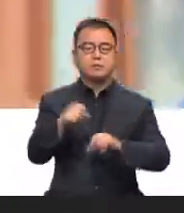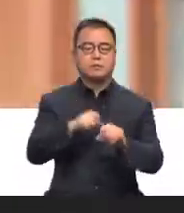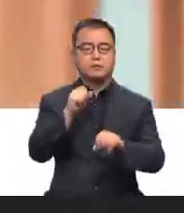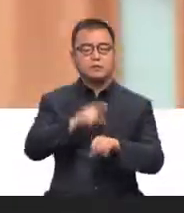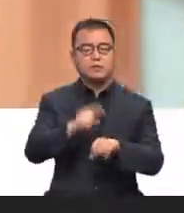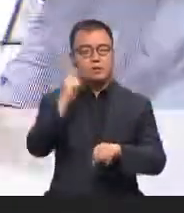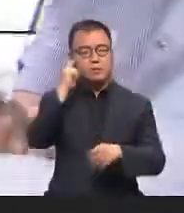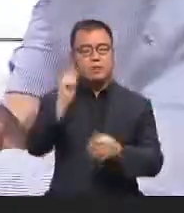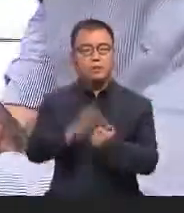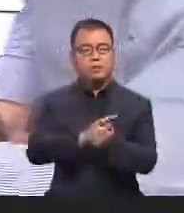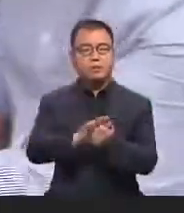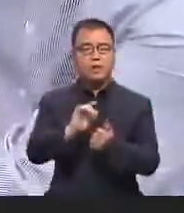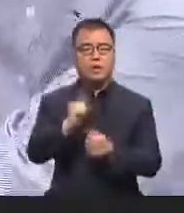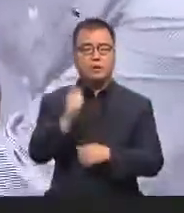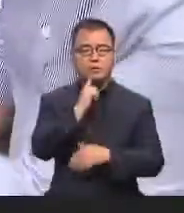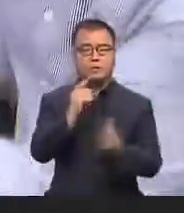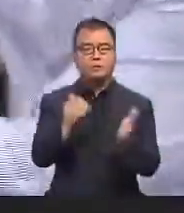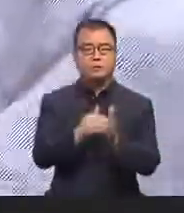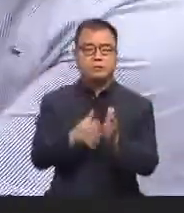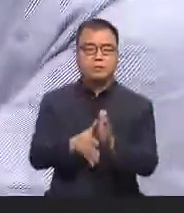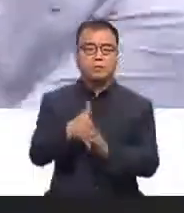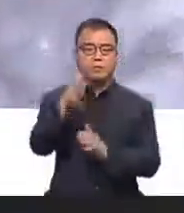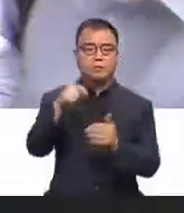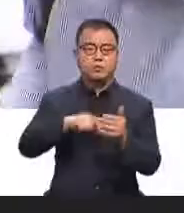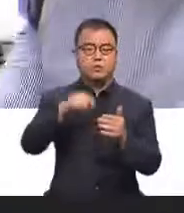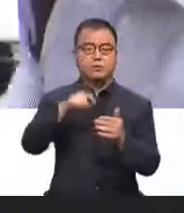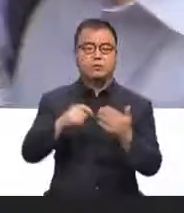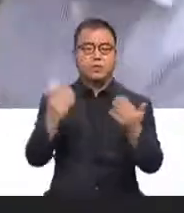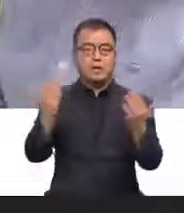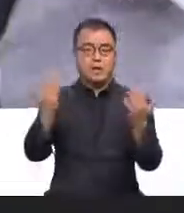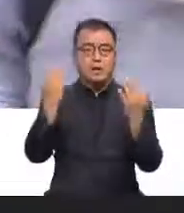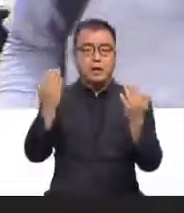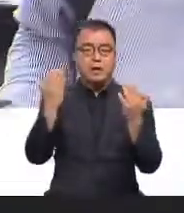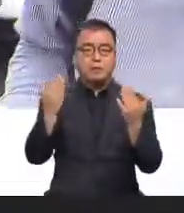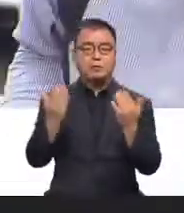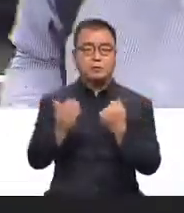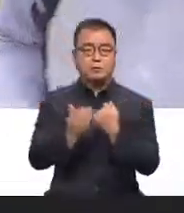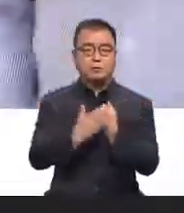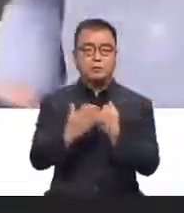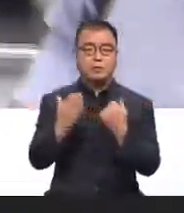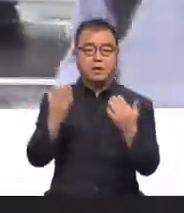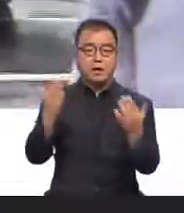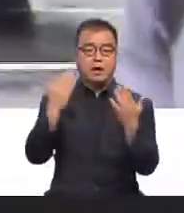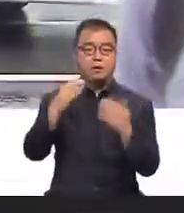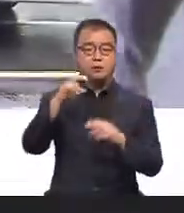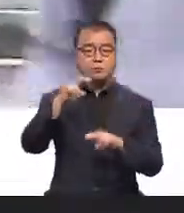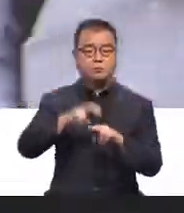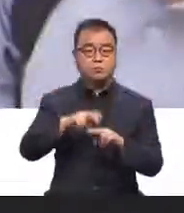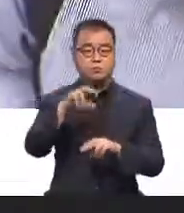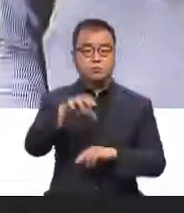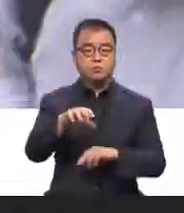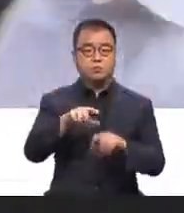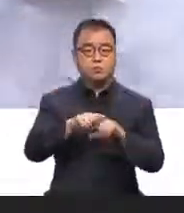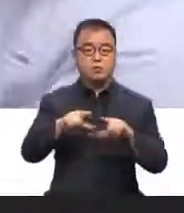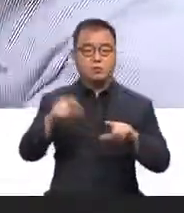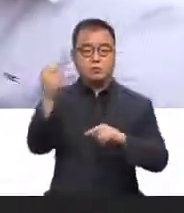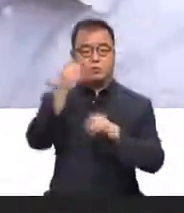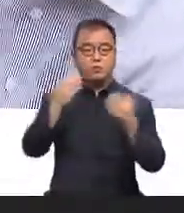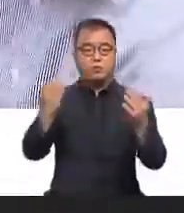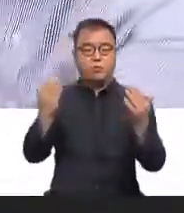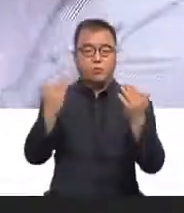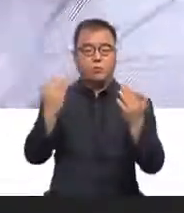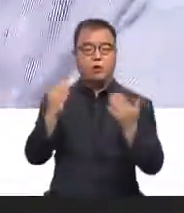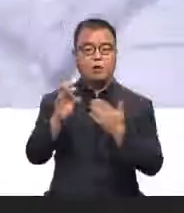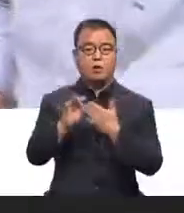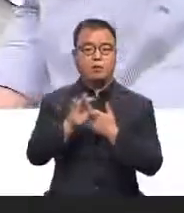제기했습니다. 도심에 있는 학교여서 학교 위치상 일반고가 되는 게 굉장히